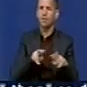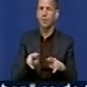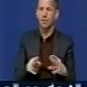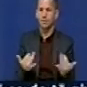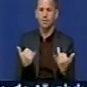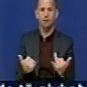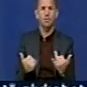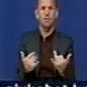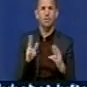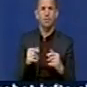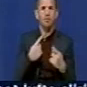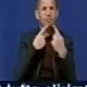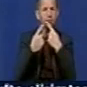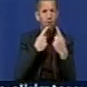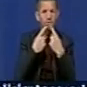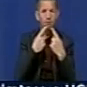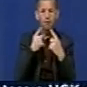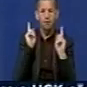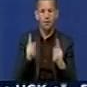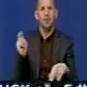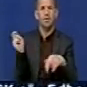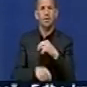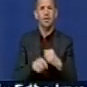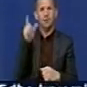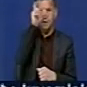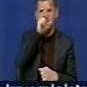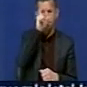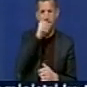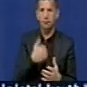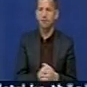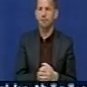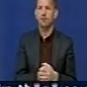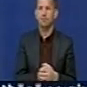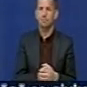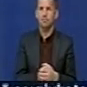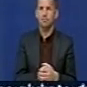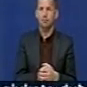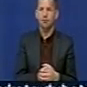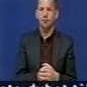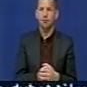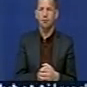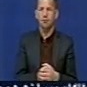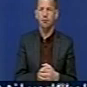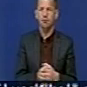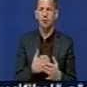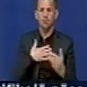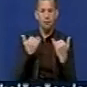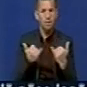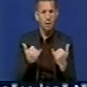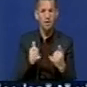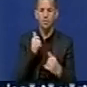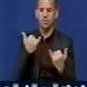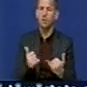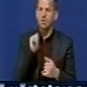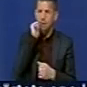do ta ngrisim një çështje që ta dënojmë gjenocidin serb. Po ne mund ta dënojmë edhe sot, do ta dënojmë edhe